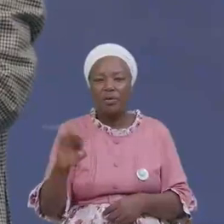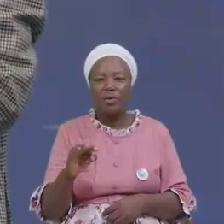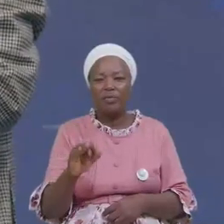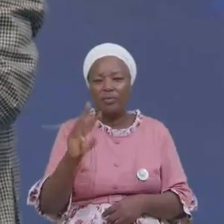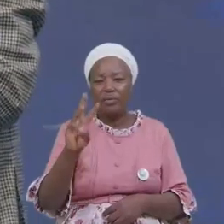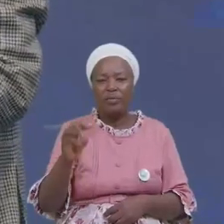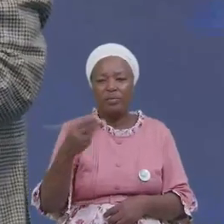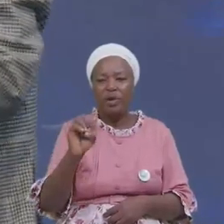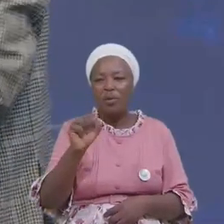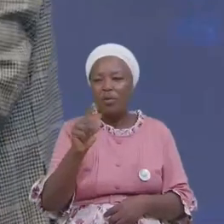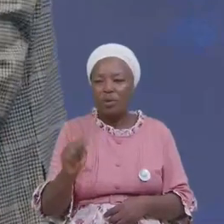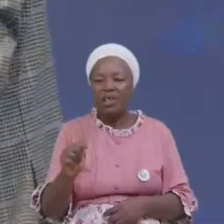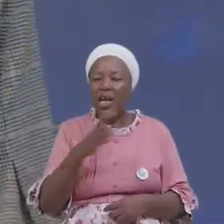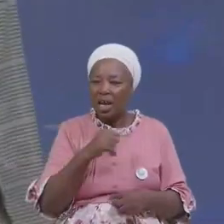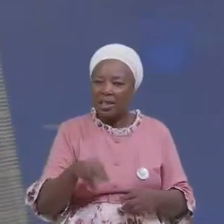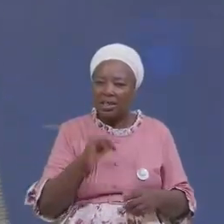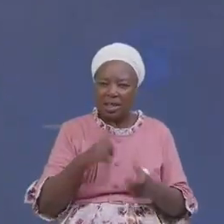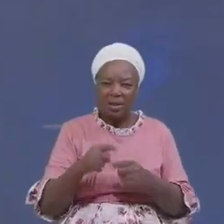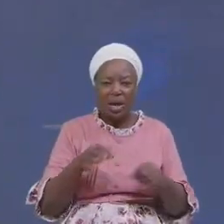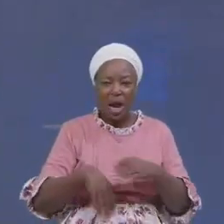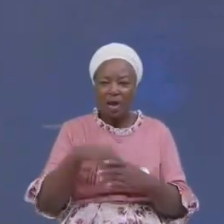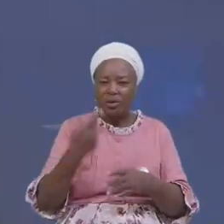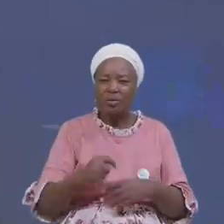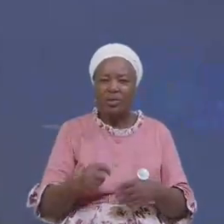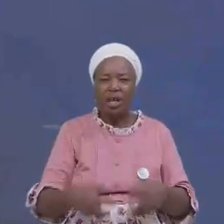du miel du rocher.